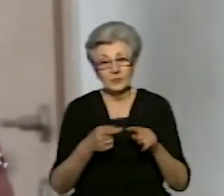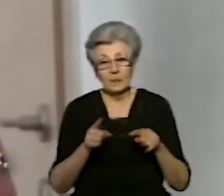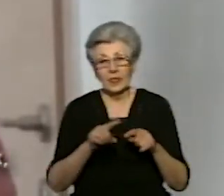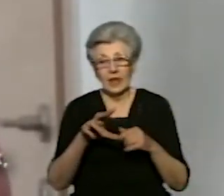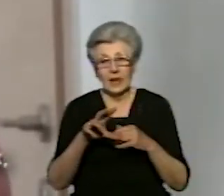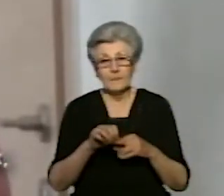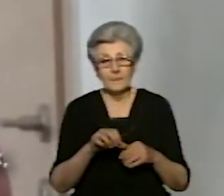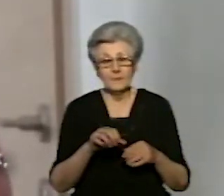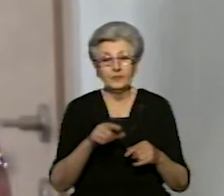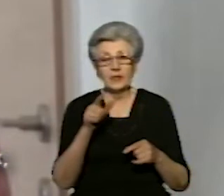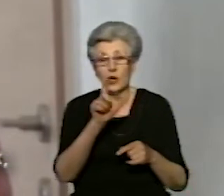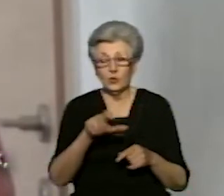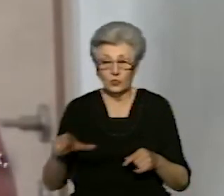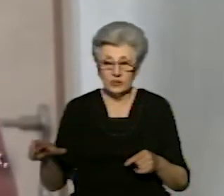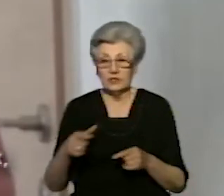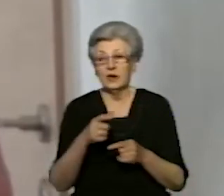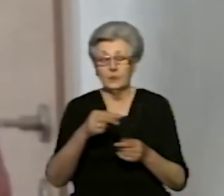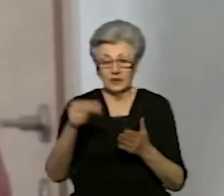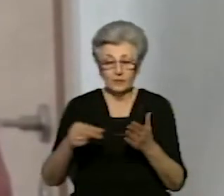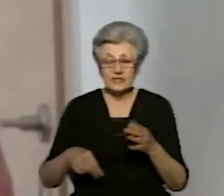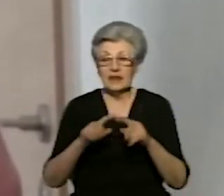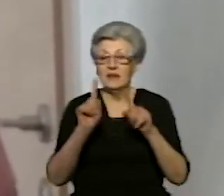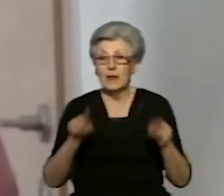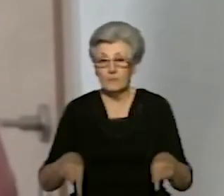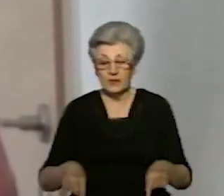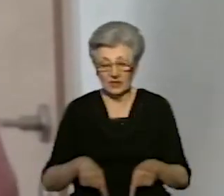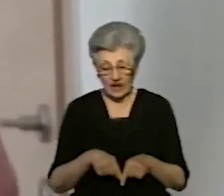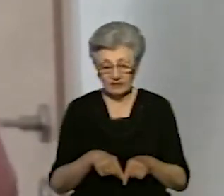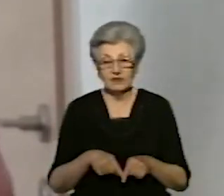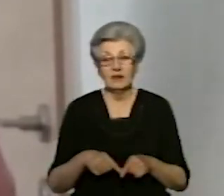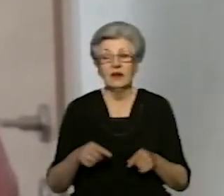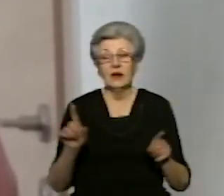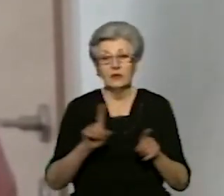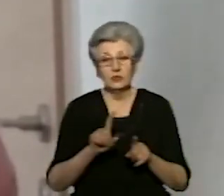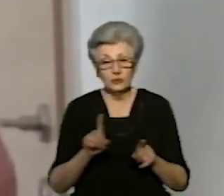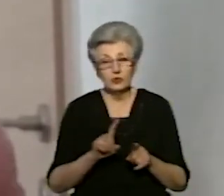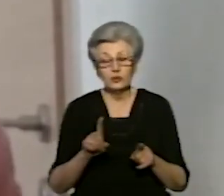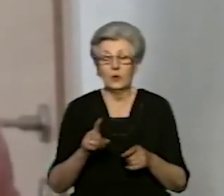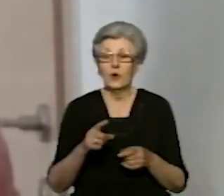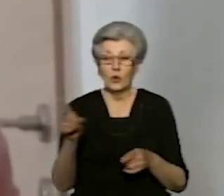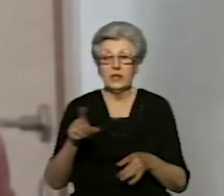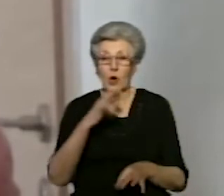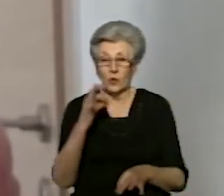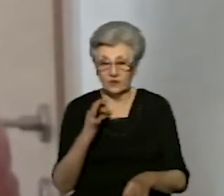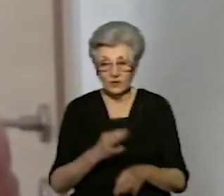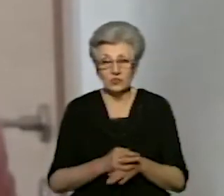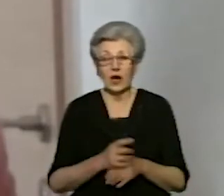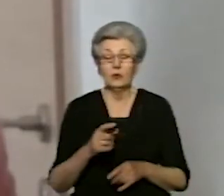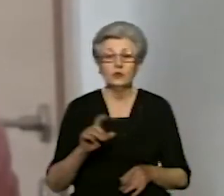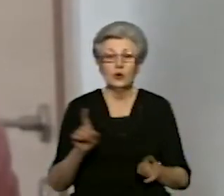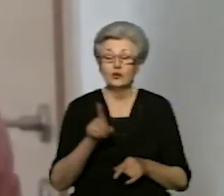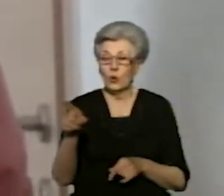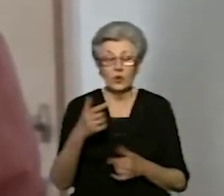обов'язали підписати определенний бланк. І що, під свою відповідальність я заявляю, що я не заболівший, я не